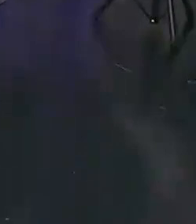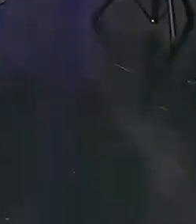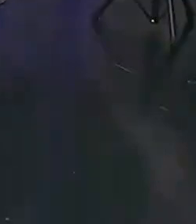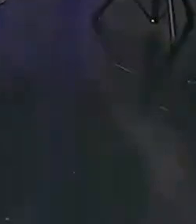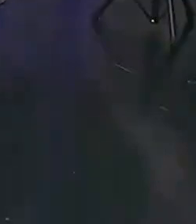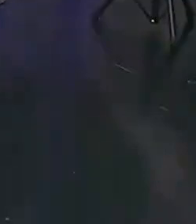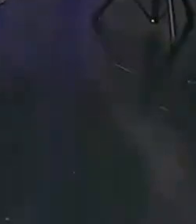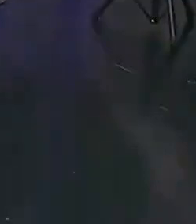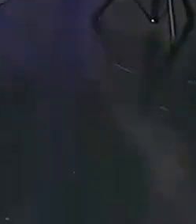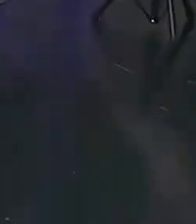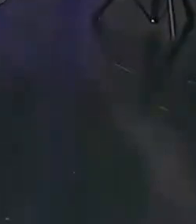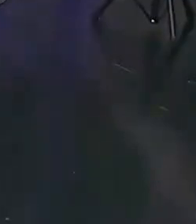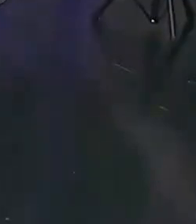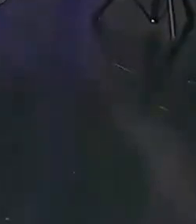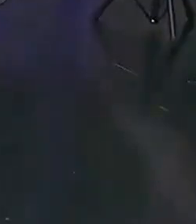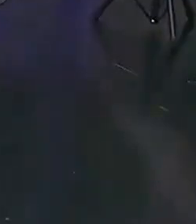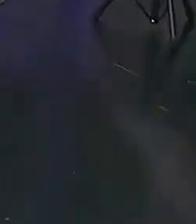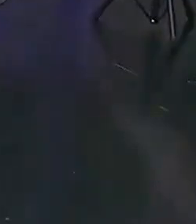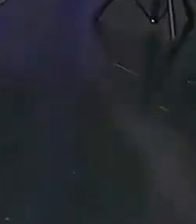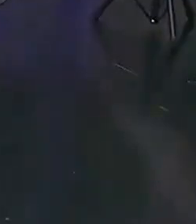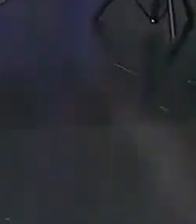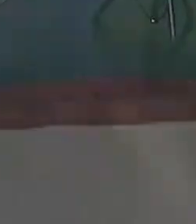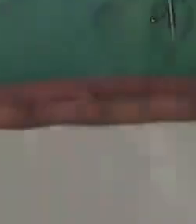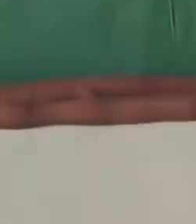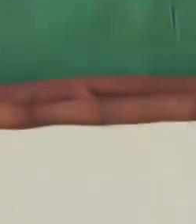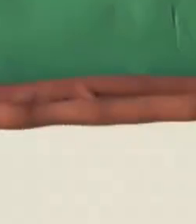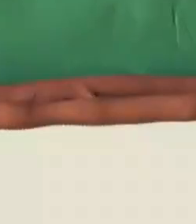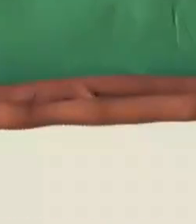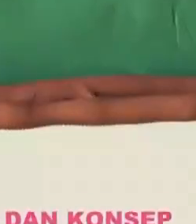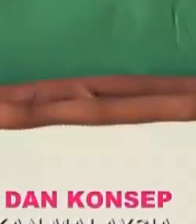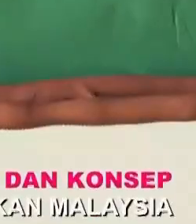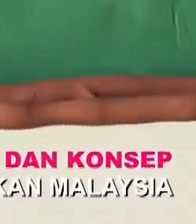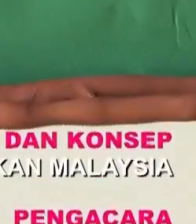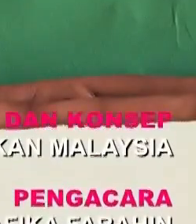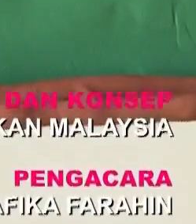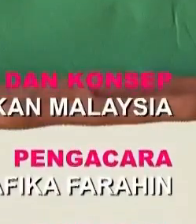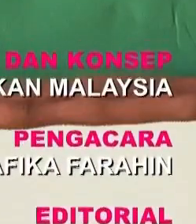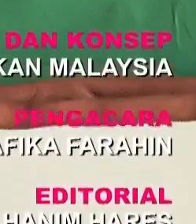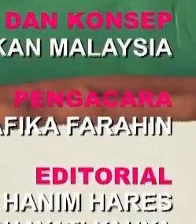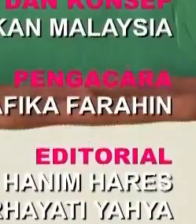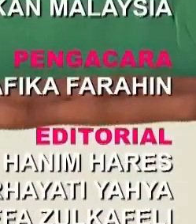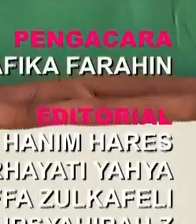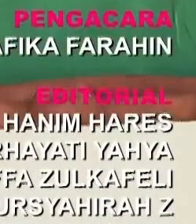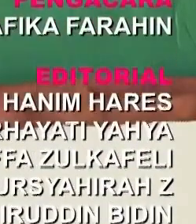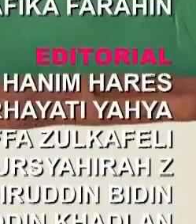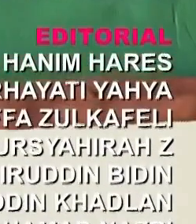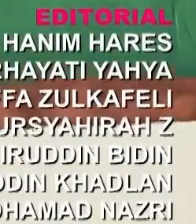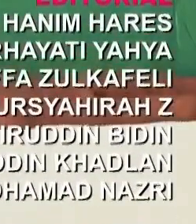Memasak keli di waktu senja, itu wang santan tiada